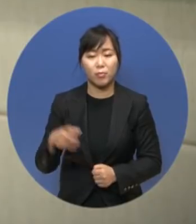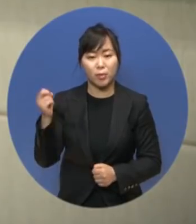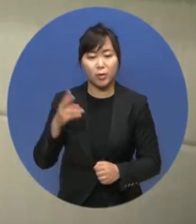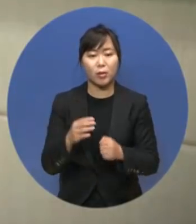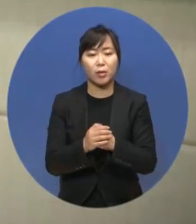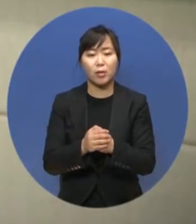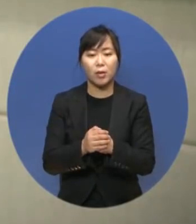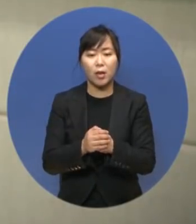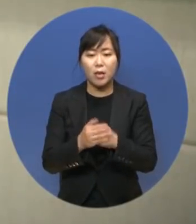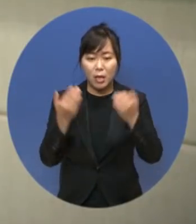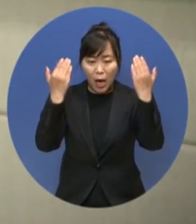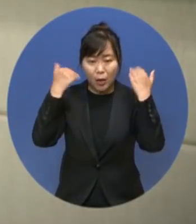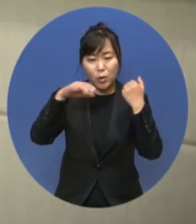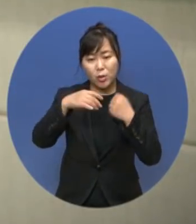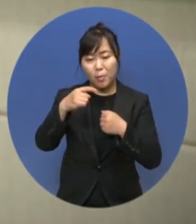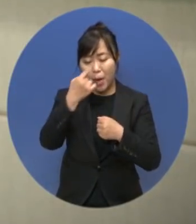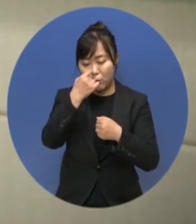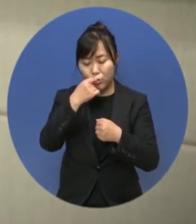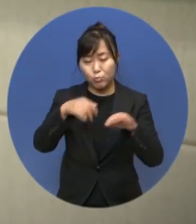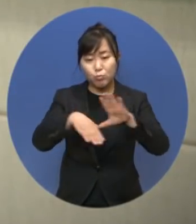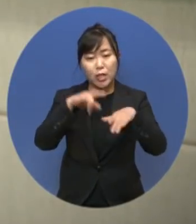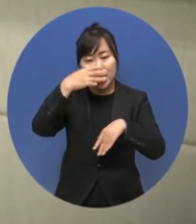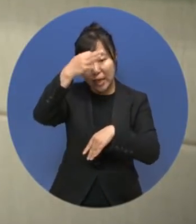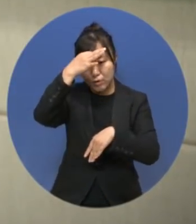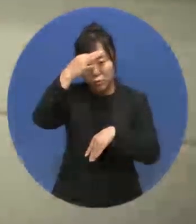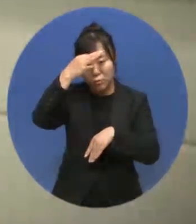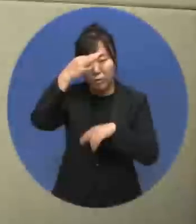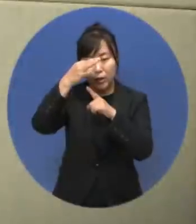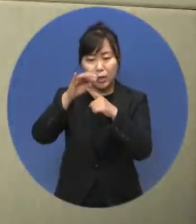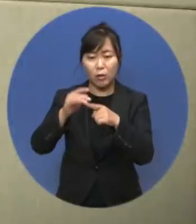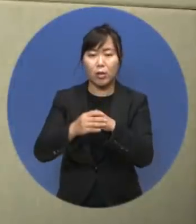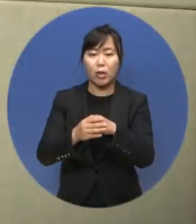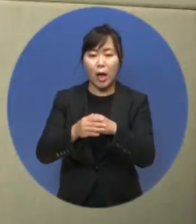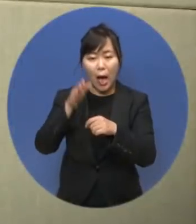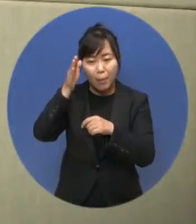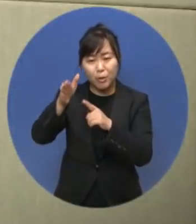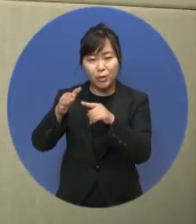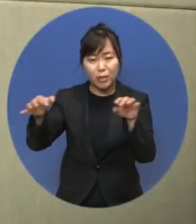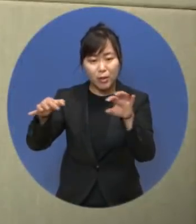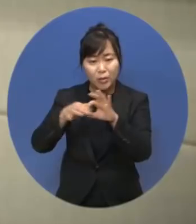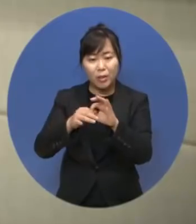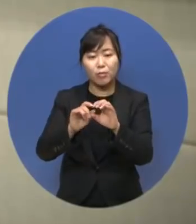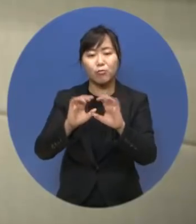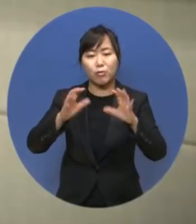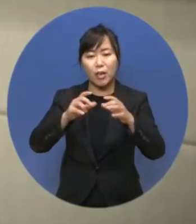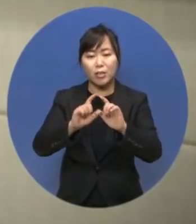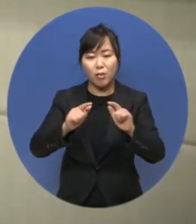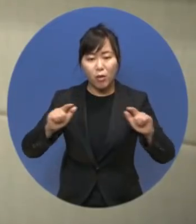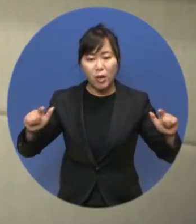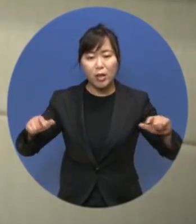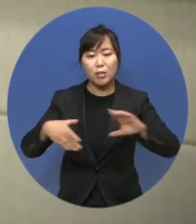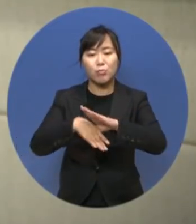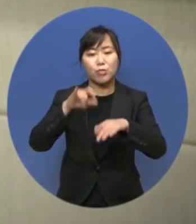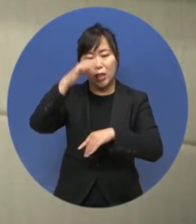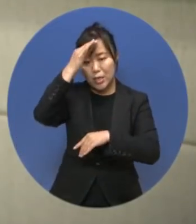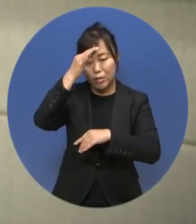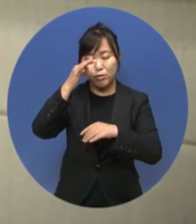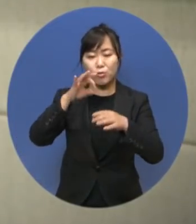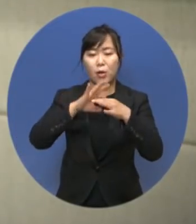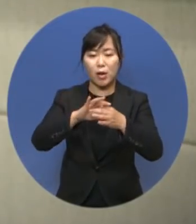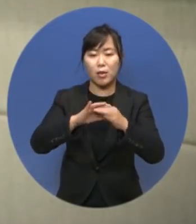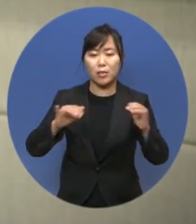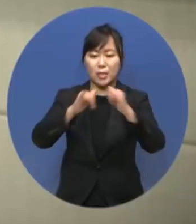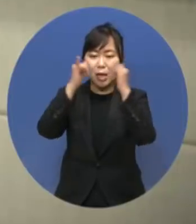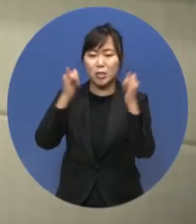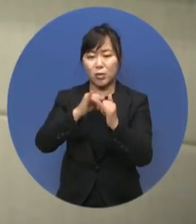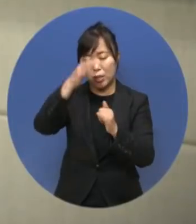학교에서 습득한 문화예술 기능을 진로와 연계할 수 있도록 국가에서 다양한 영역의 문화예술 관련 사회적 기능을